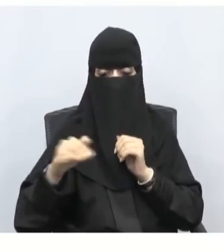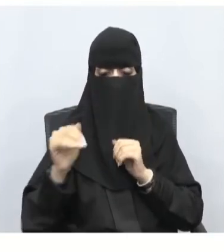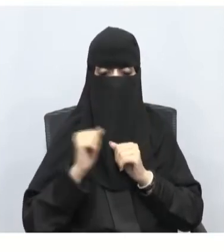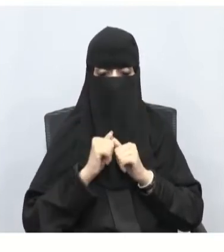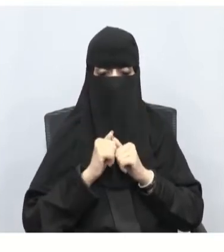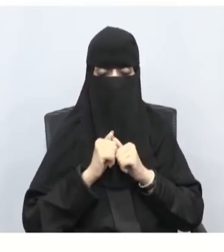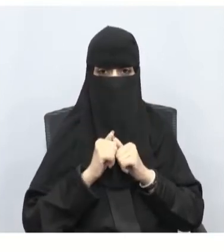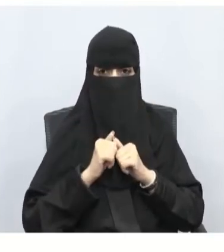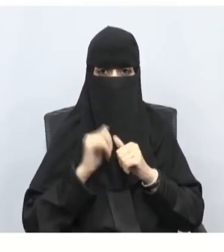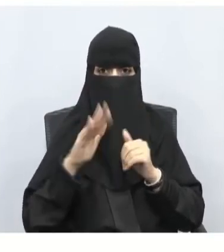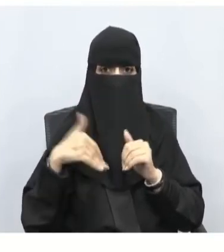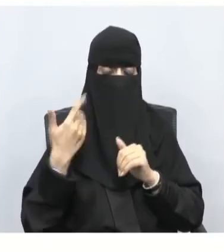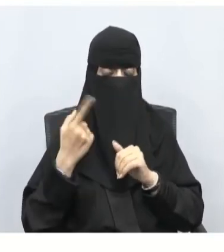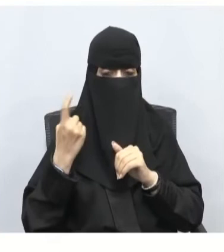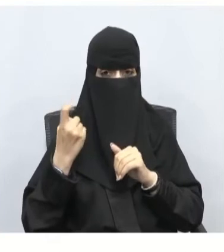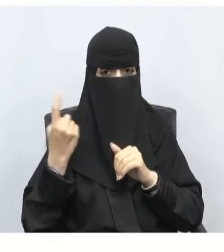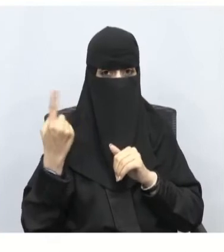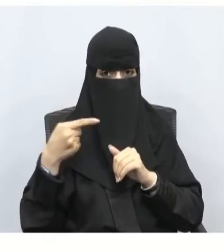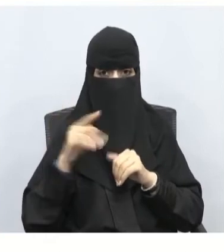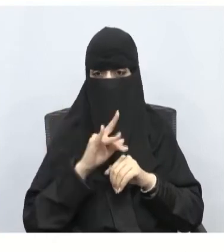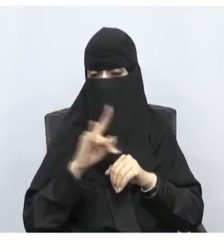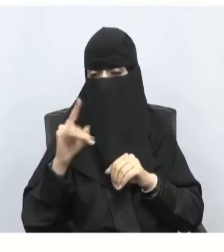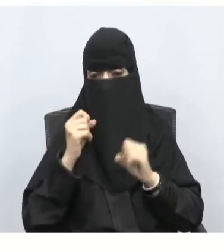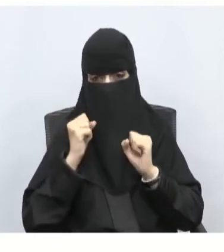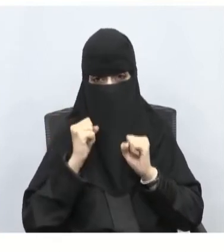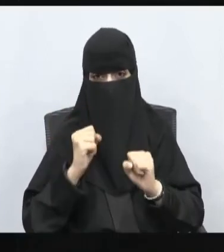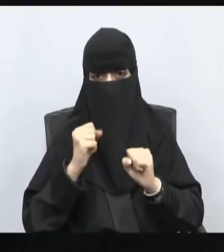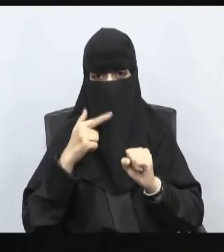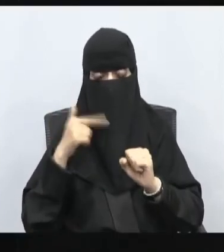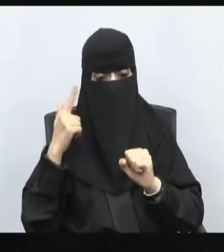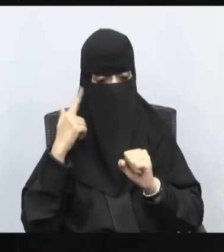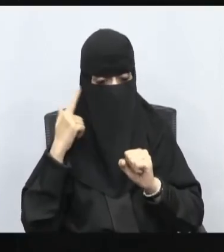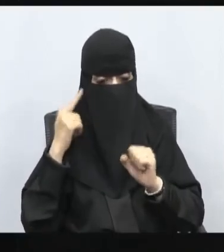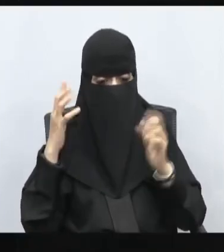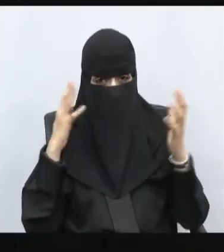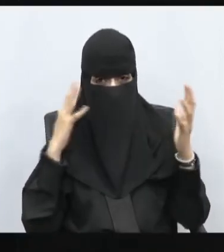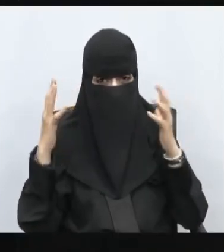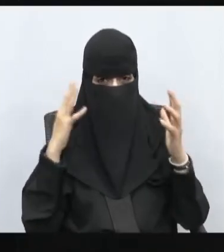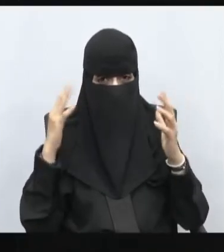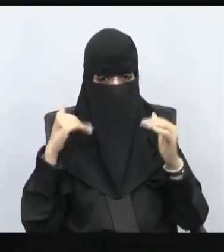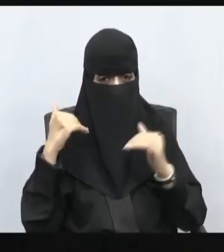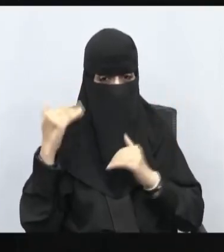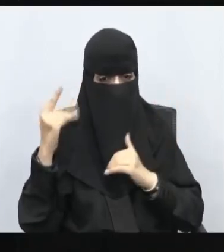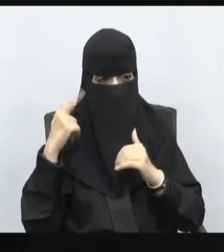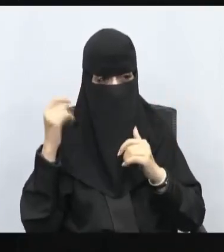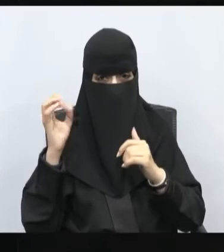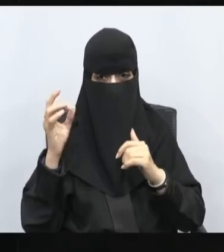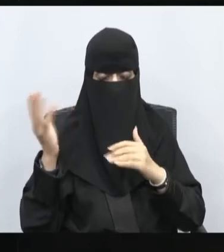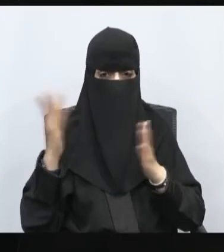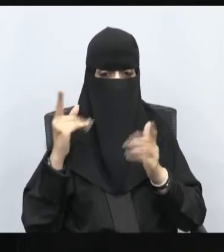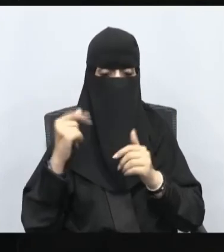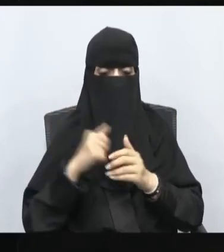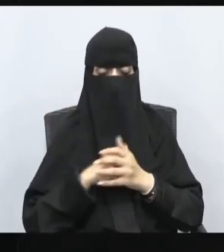كصوت صراخ الطفل. أكثر من 110 يعتبر يصبح هنا إزعاج بالأذن يؤثر على